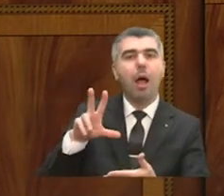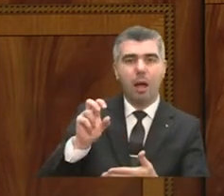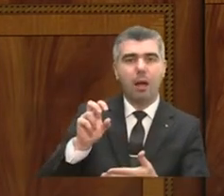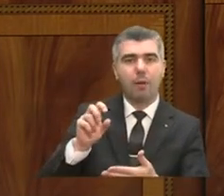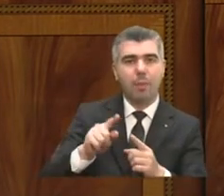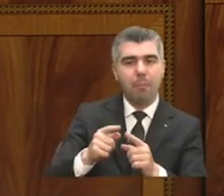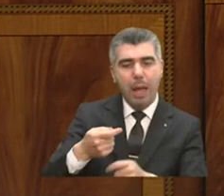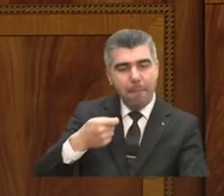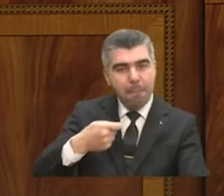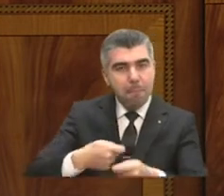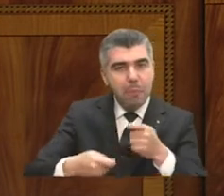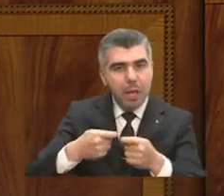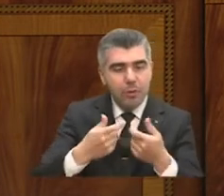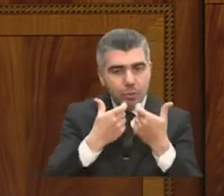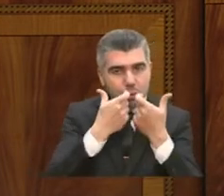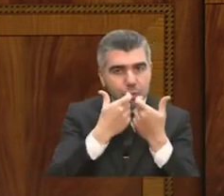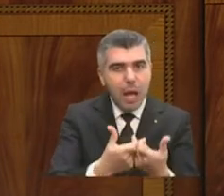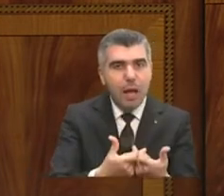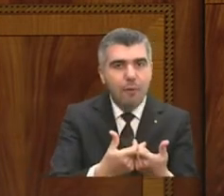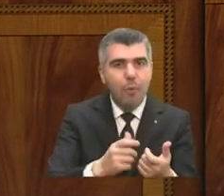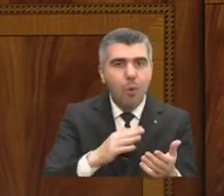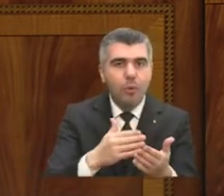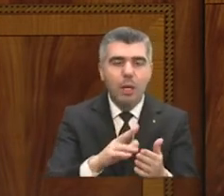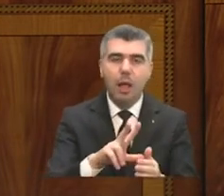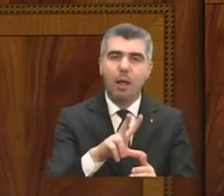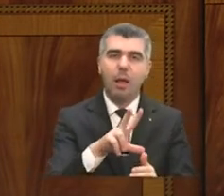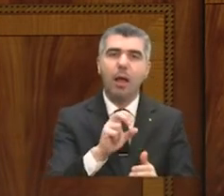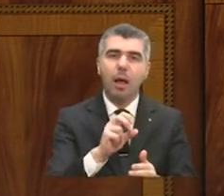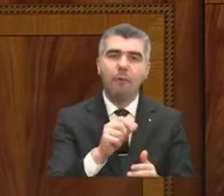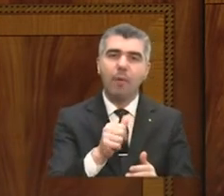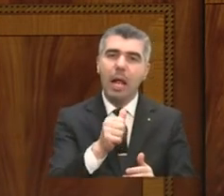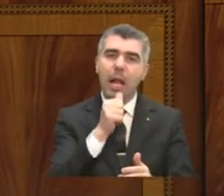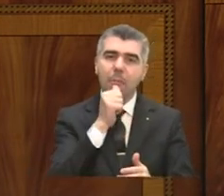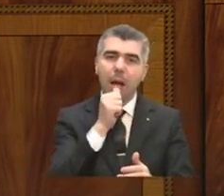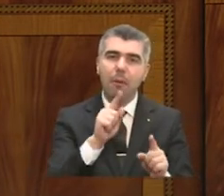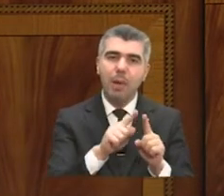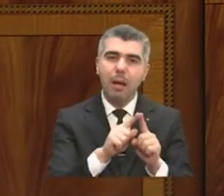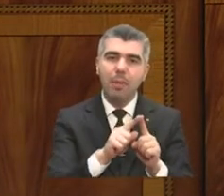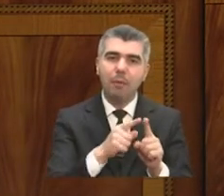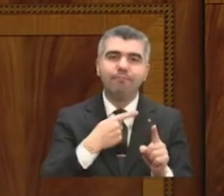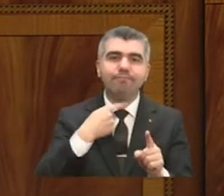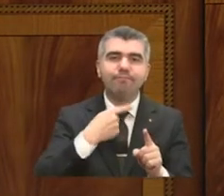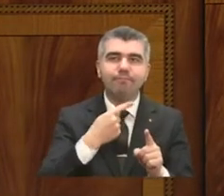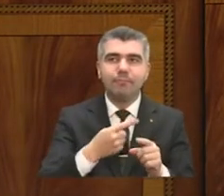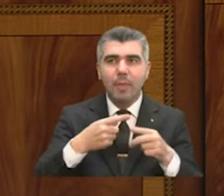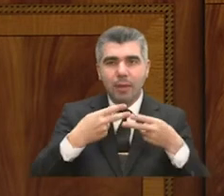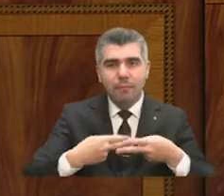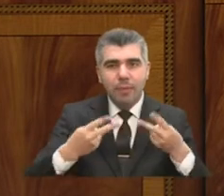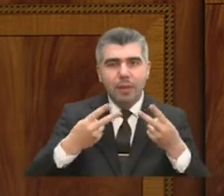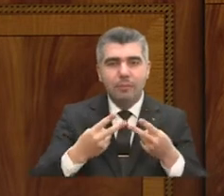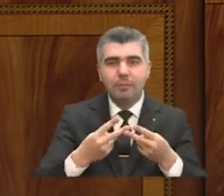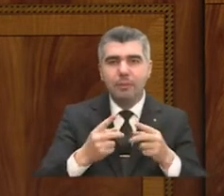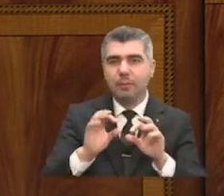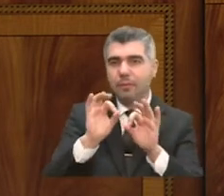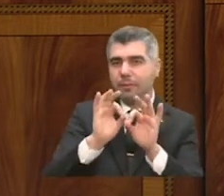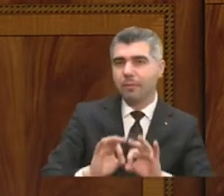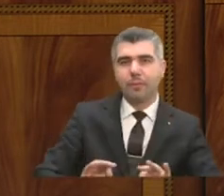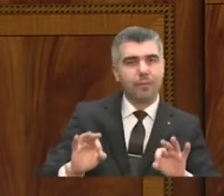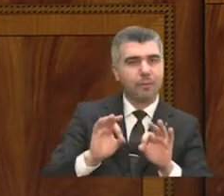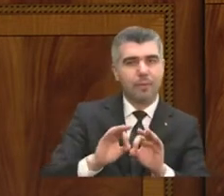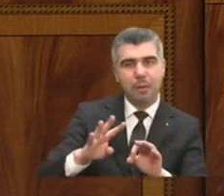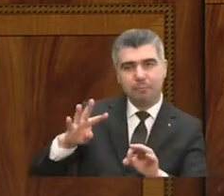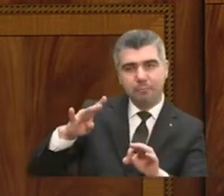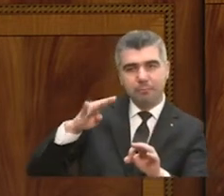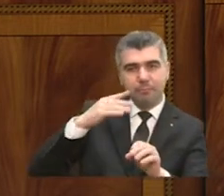mutuel, sur l'égalité. Nous savons évidemment ce que ce pays